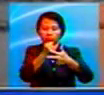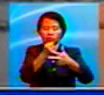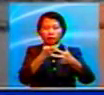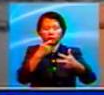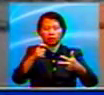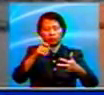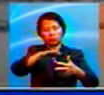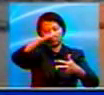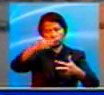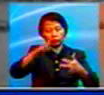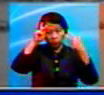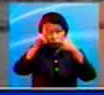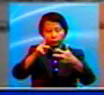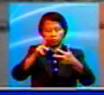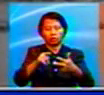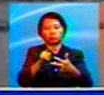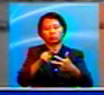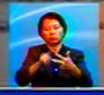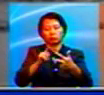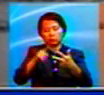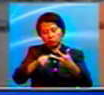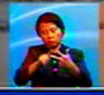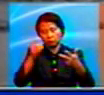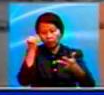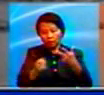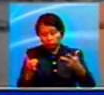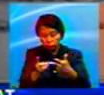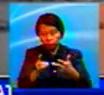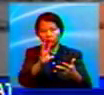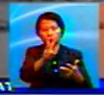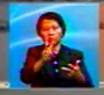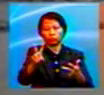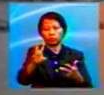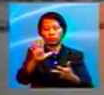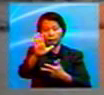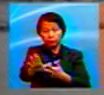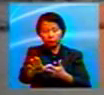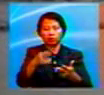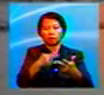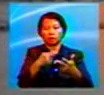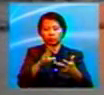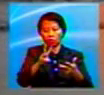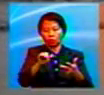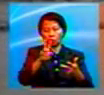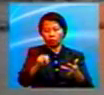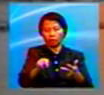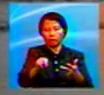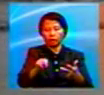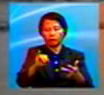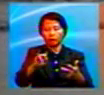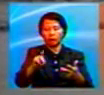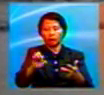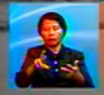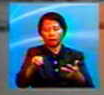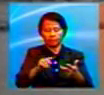dari Felda Bukit Kuantan. Mangsa terakhir ditemui pada pukul 6.25 petang dikenali sebagai Wan Muhammad Akram Wan